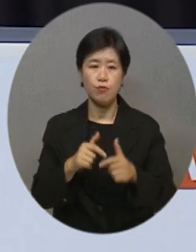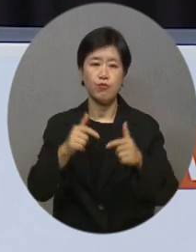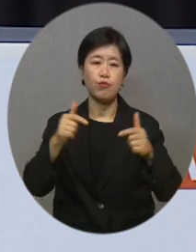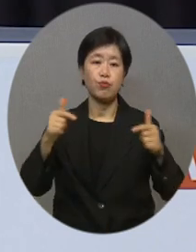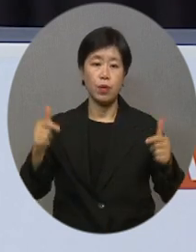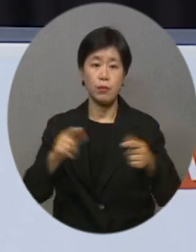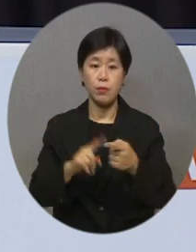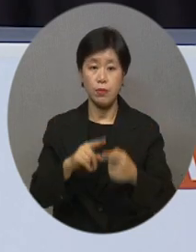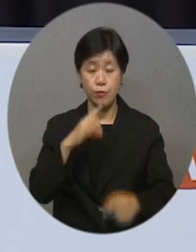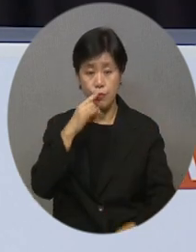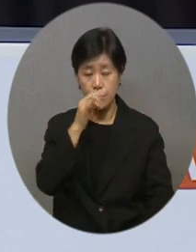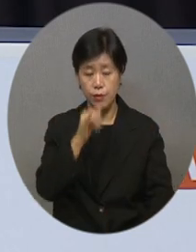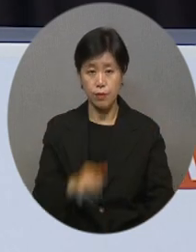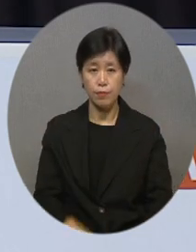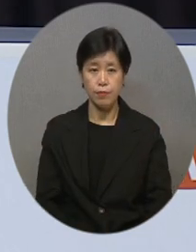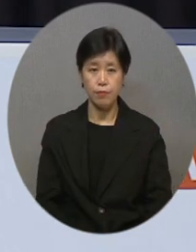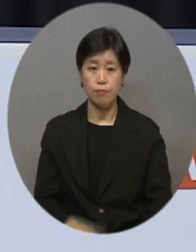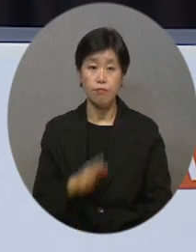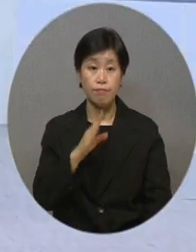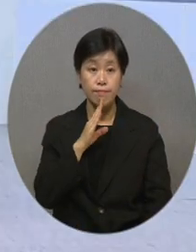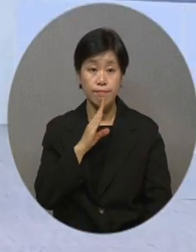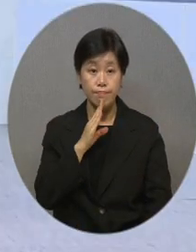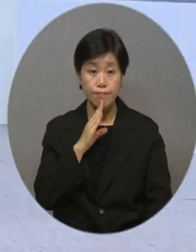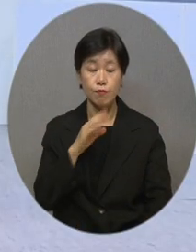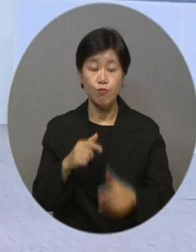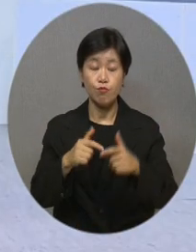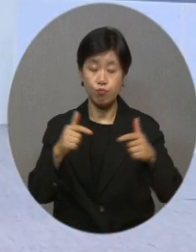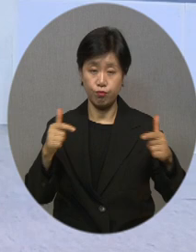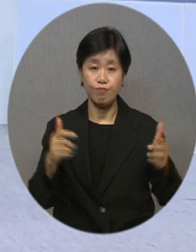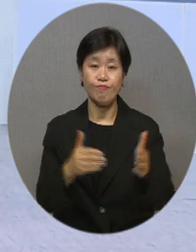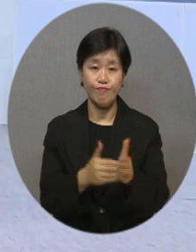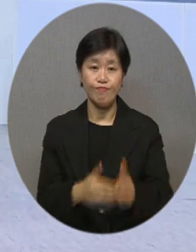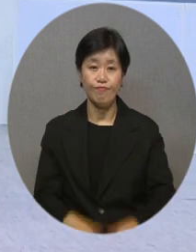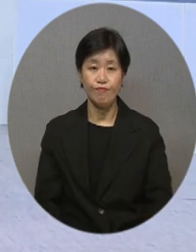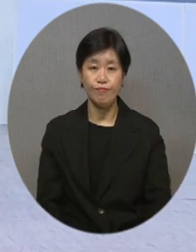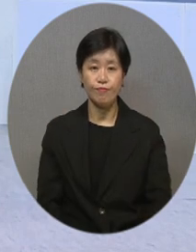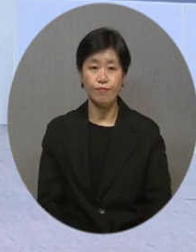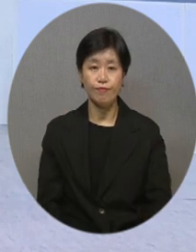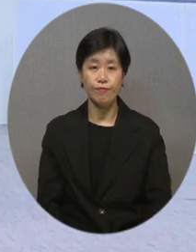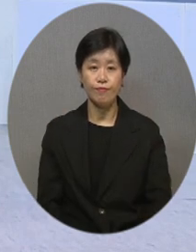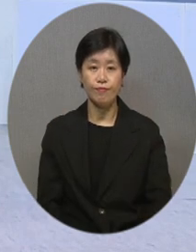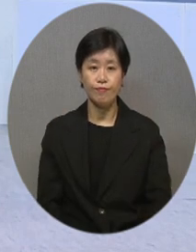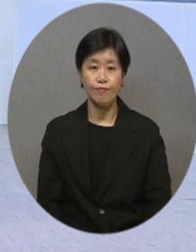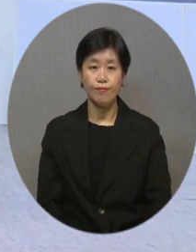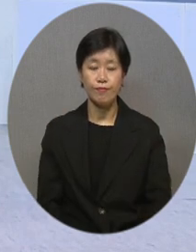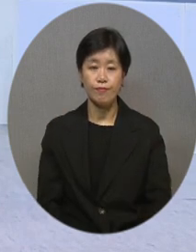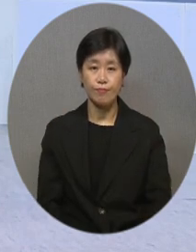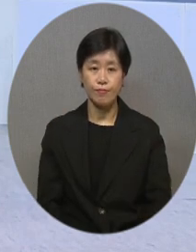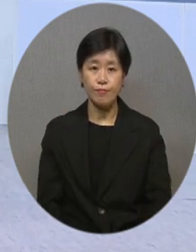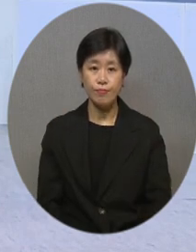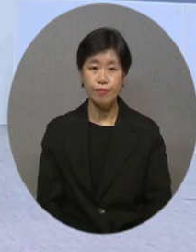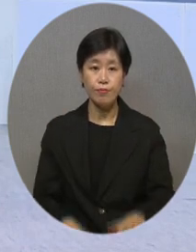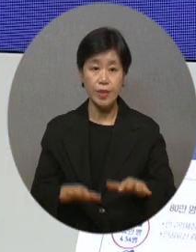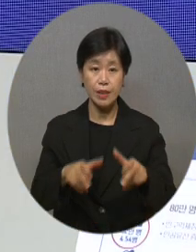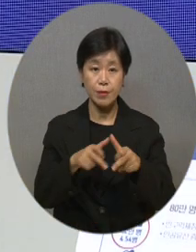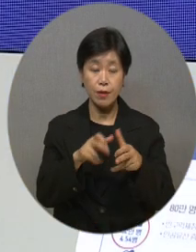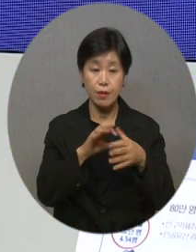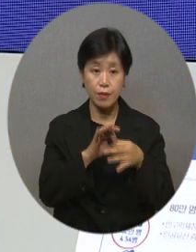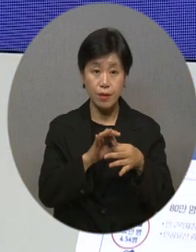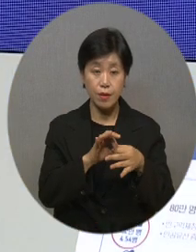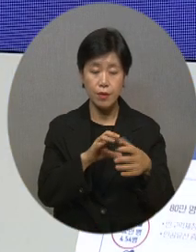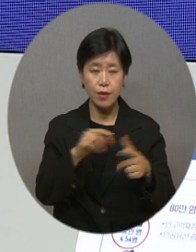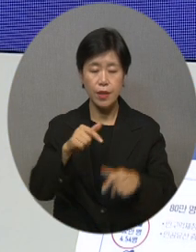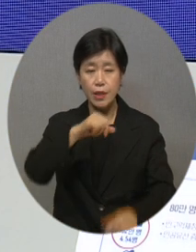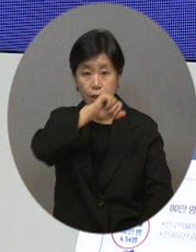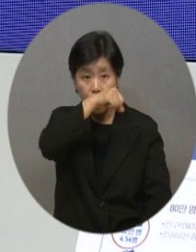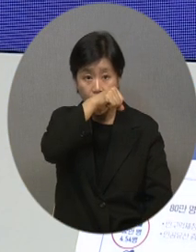개선되었는지 좀 궁금합니다. 예, 많이 저희가 증가를 시켰습니다. 뭐 사실 많이 늘어난 것 중에 거의 대부분이 또 많은 부분이 발달장애인이긴